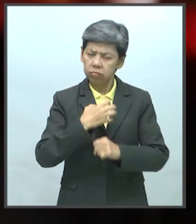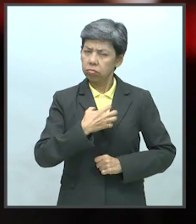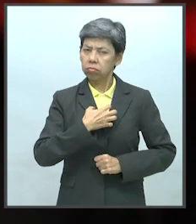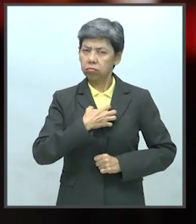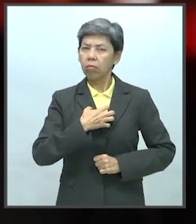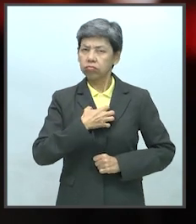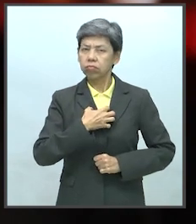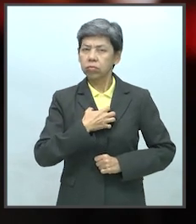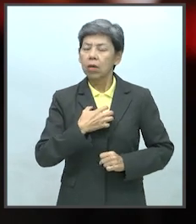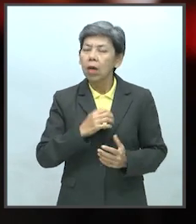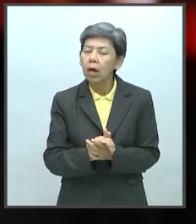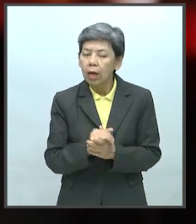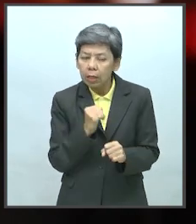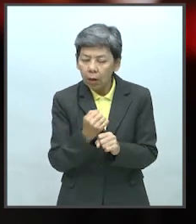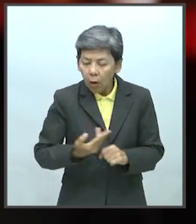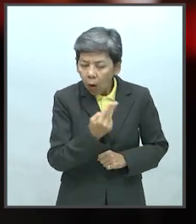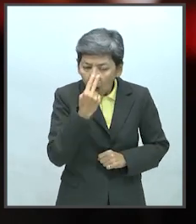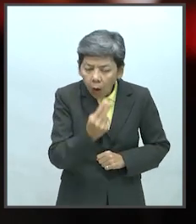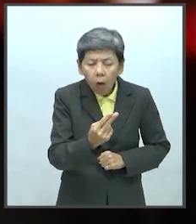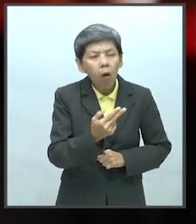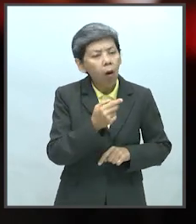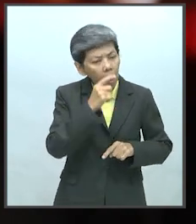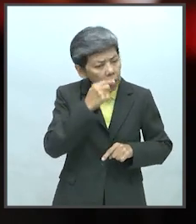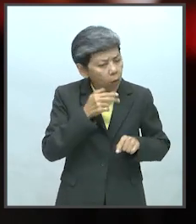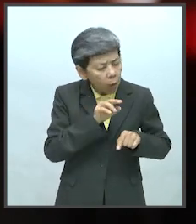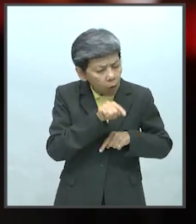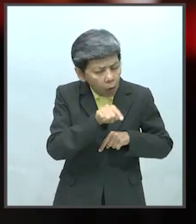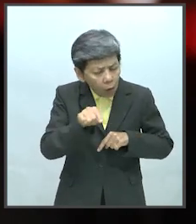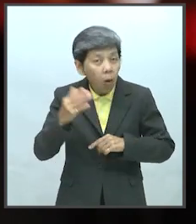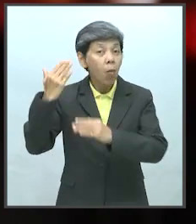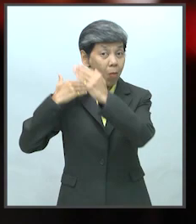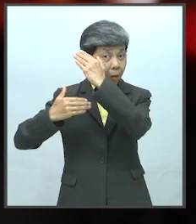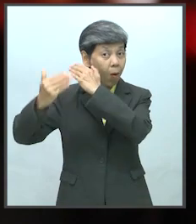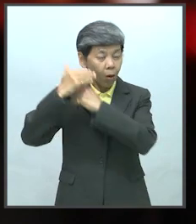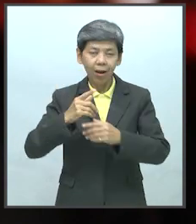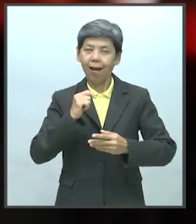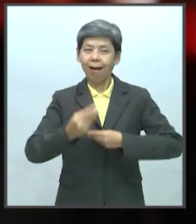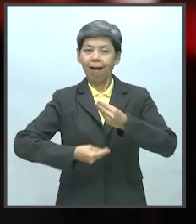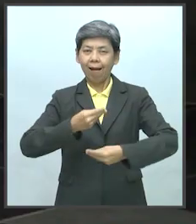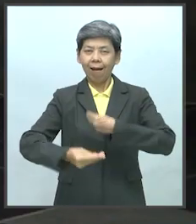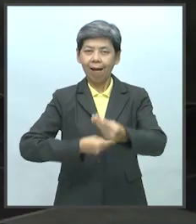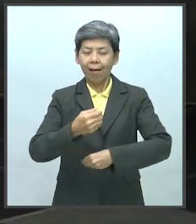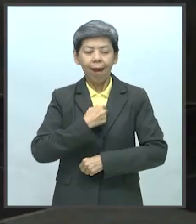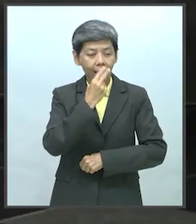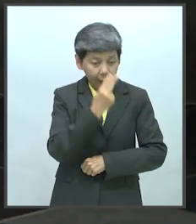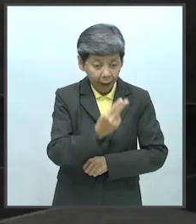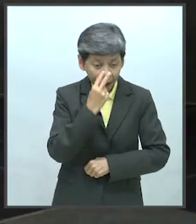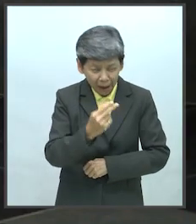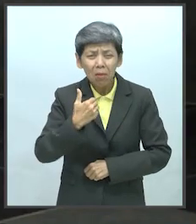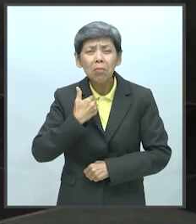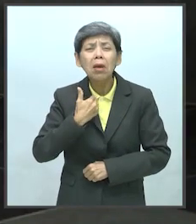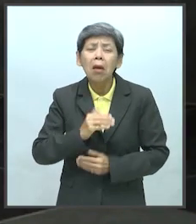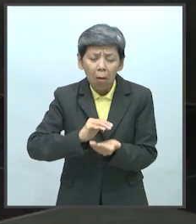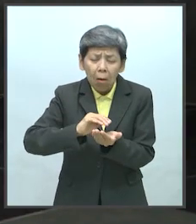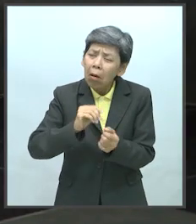ก็เพื่อที่จะรณรงค์แล้วก็ทำให้ผู้คนเนี่ยรู้จักขนมไทยมากขึ้น ค ือสมัยก่อนนะฮะในท้องตลาดเนี่ยเวลาที่เจอขน